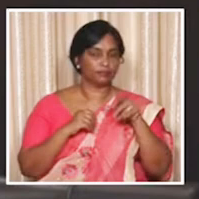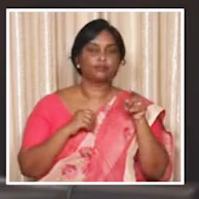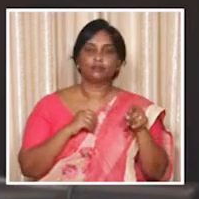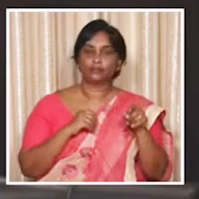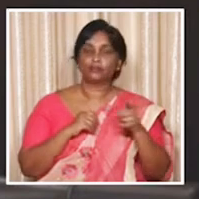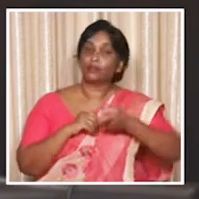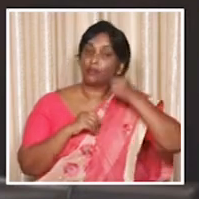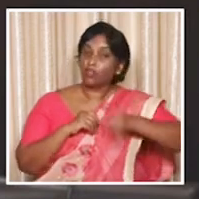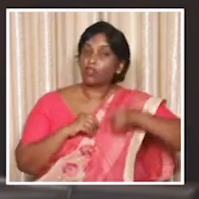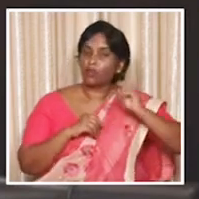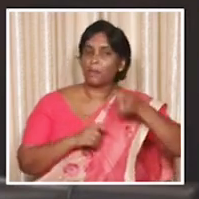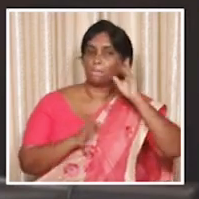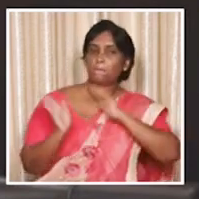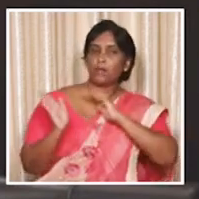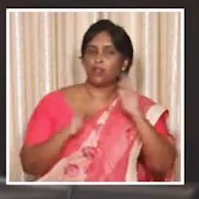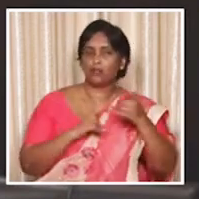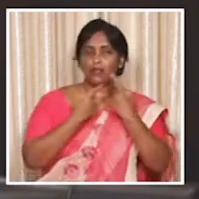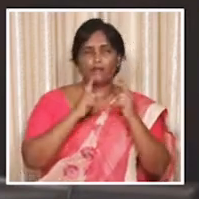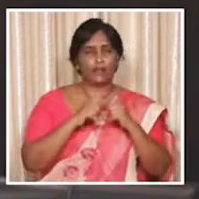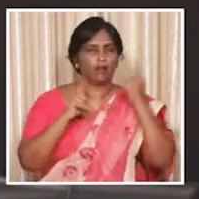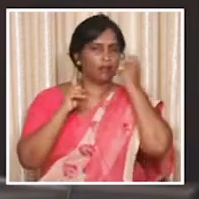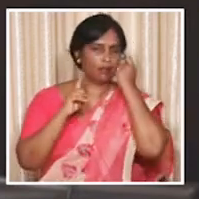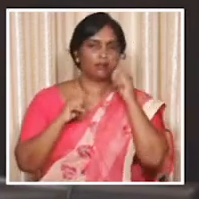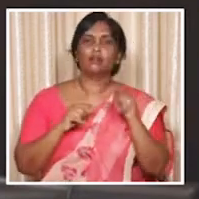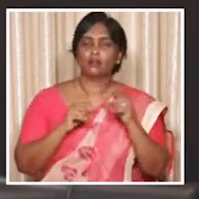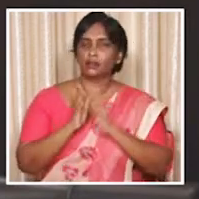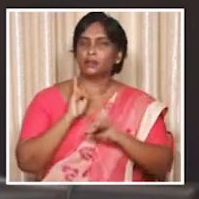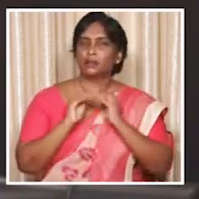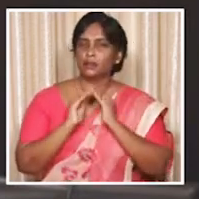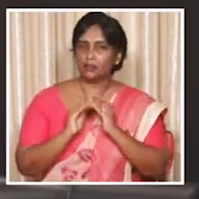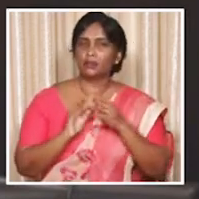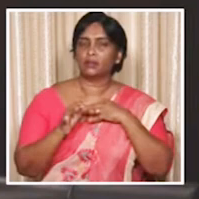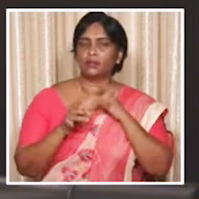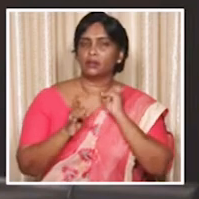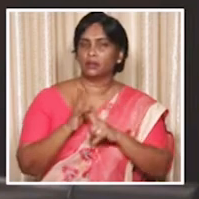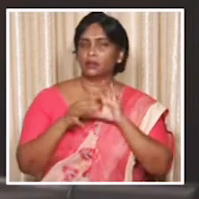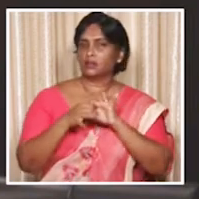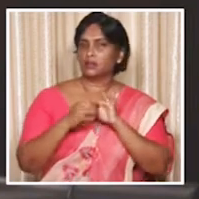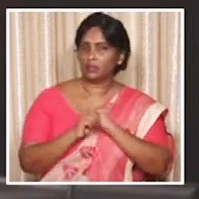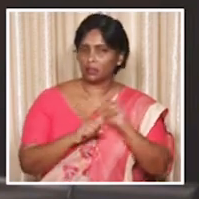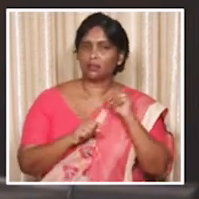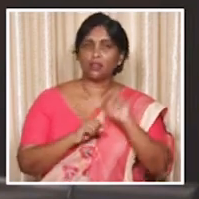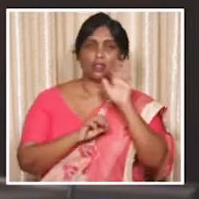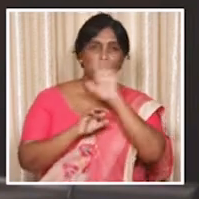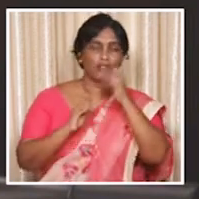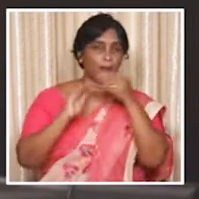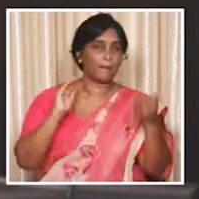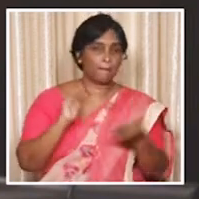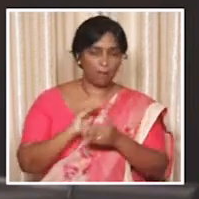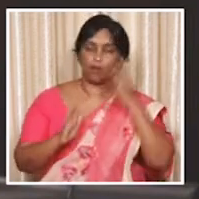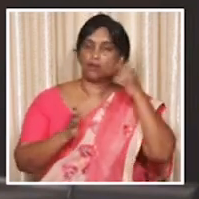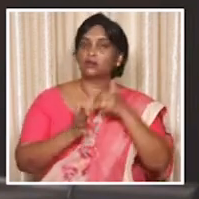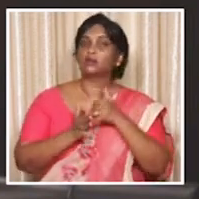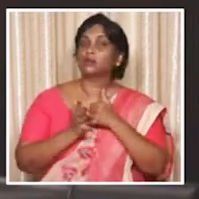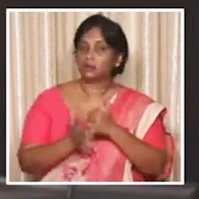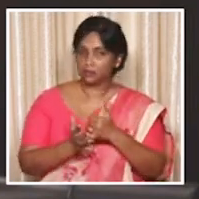මේ අනුමැතියන් ප්‍රමාද කිරීම නොයෙක් නොයෙක් කාරණා හරහා ඒ කියන්නේ අමාත්‍යංශයෙන් සම්බන්ධීකරණය නොතිබීම නිසා 19න් 15 ලෝක